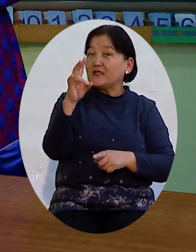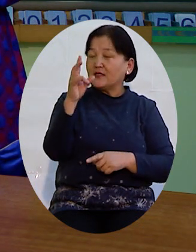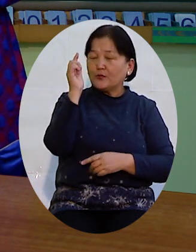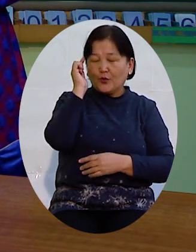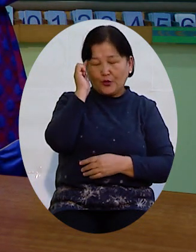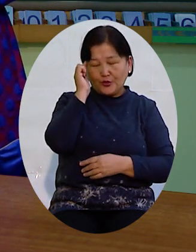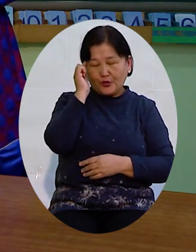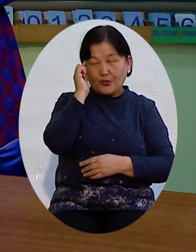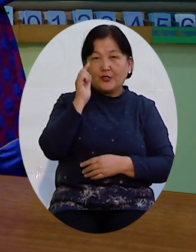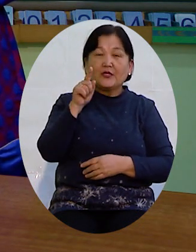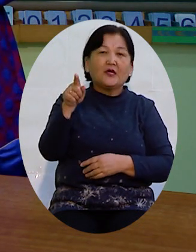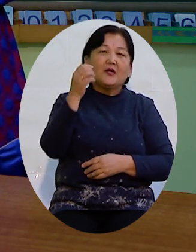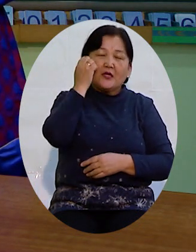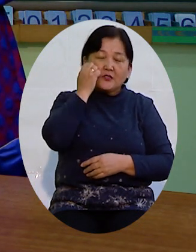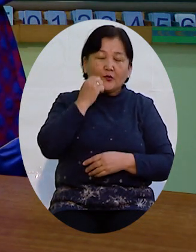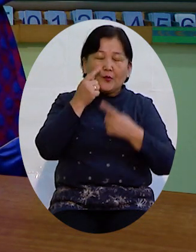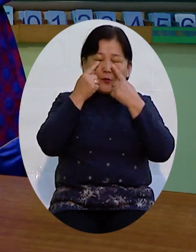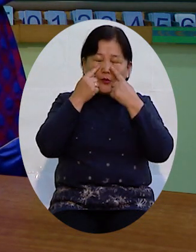унгасан. Тэр үед нь